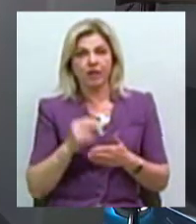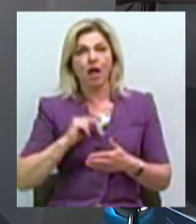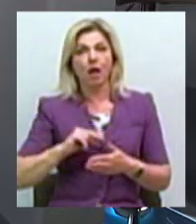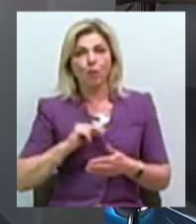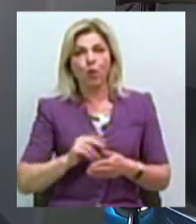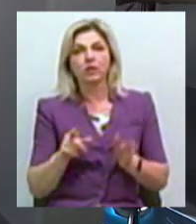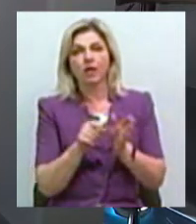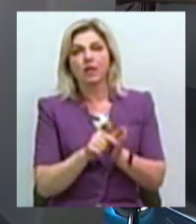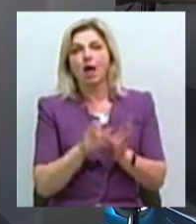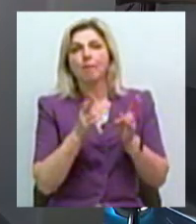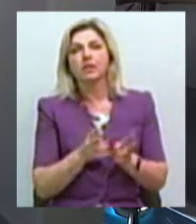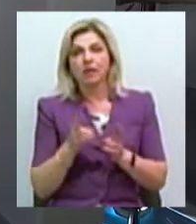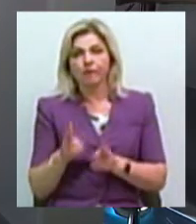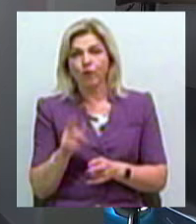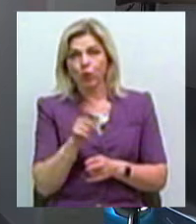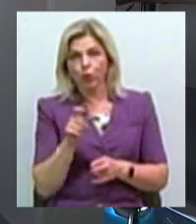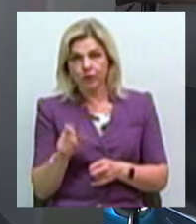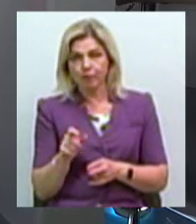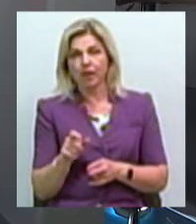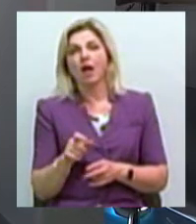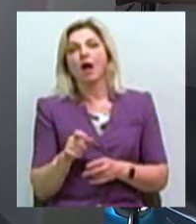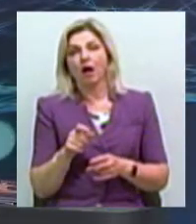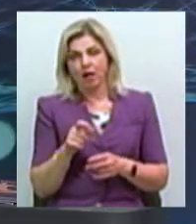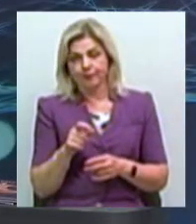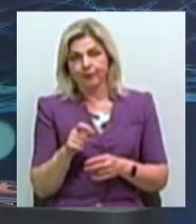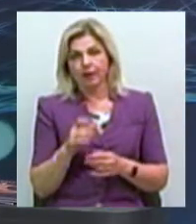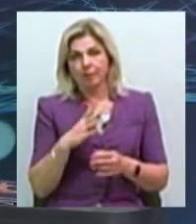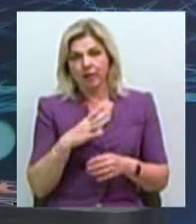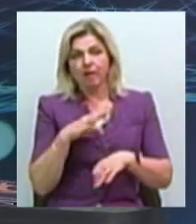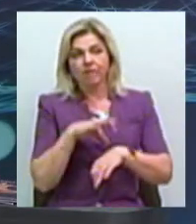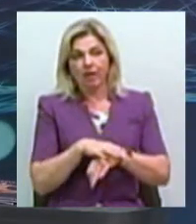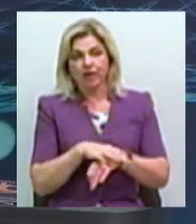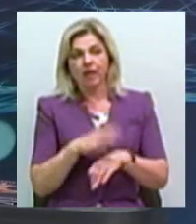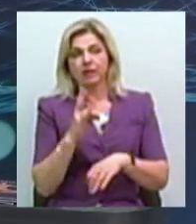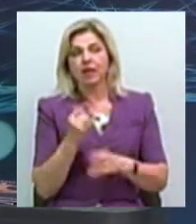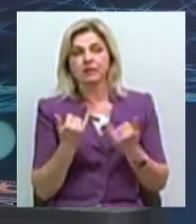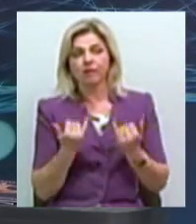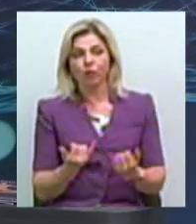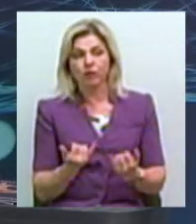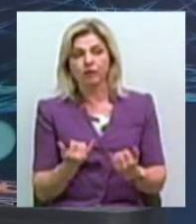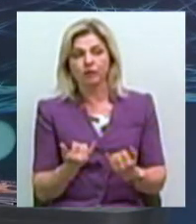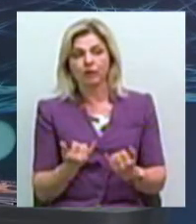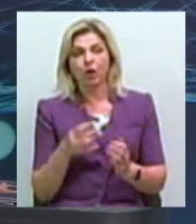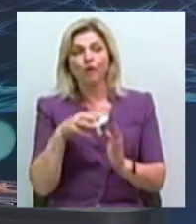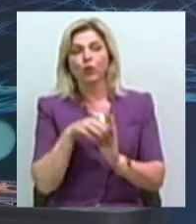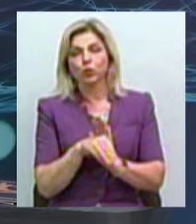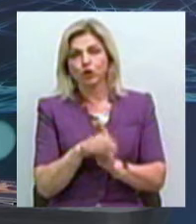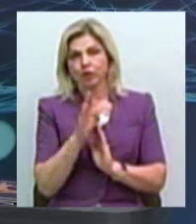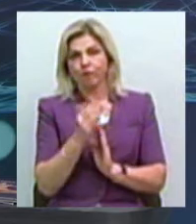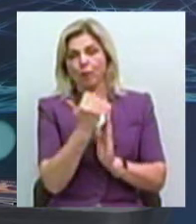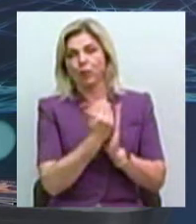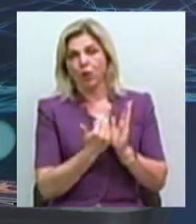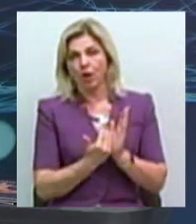в направлении предупреждения этого явления, было выявлено на сегодняшний день, включены в программу и